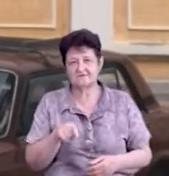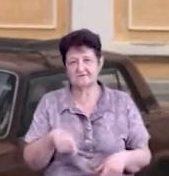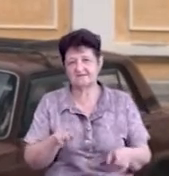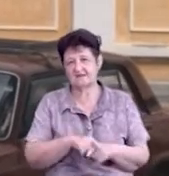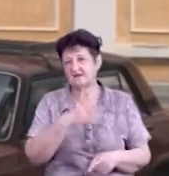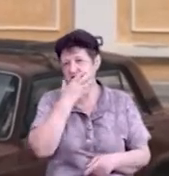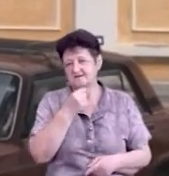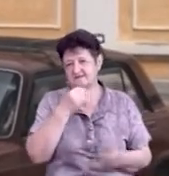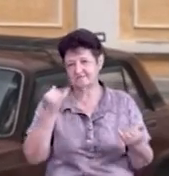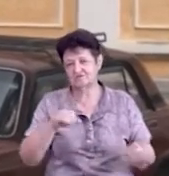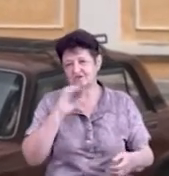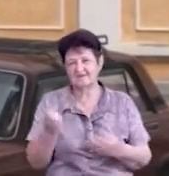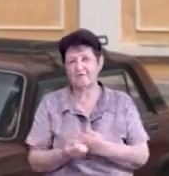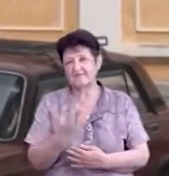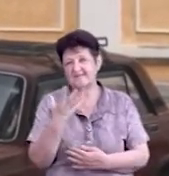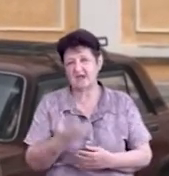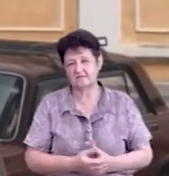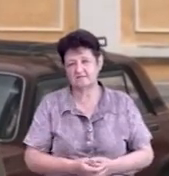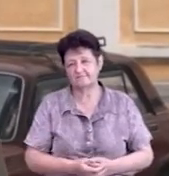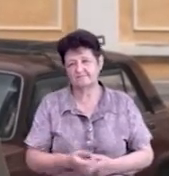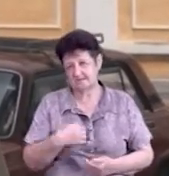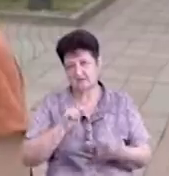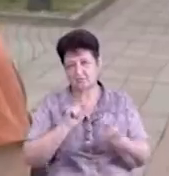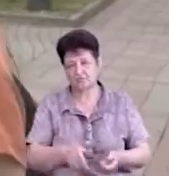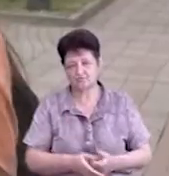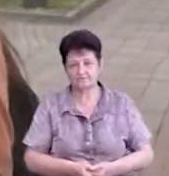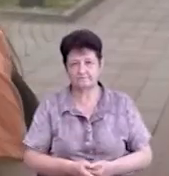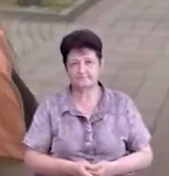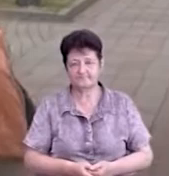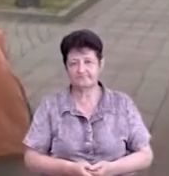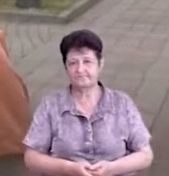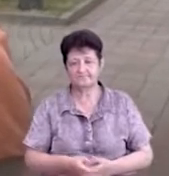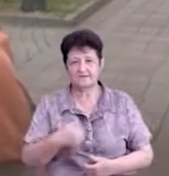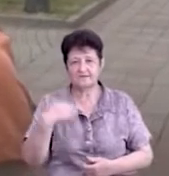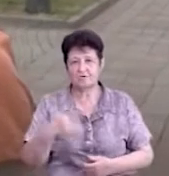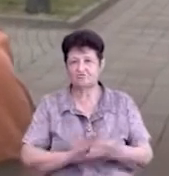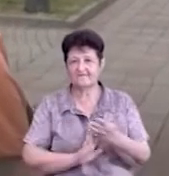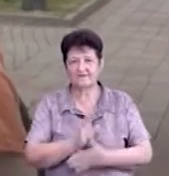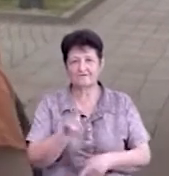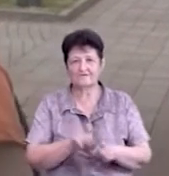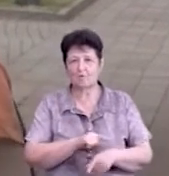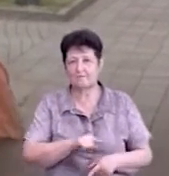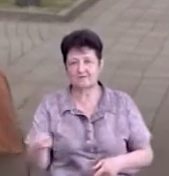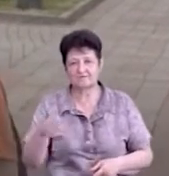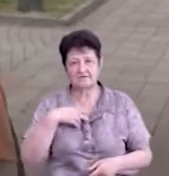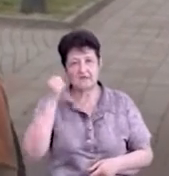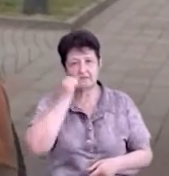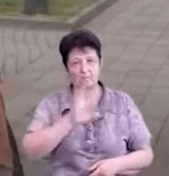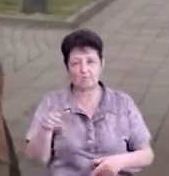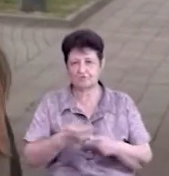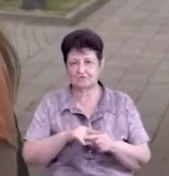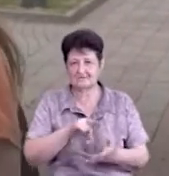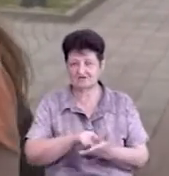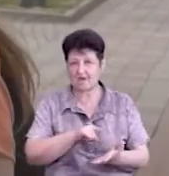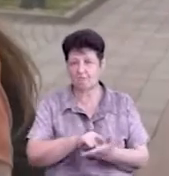хорошо вписывается этот фонтан, нет. Я как бы против. Знаєте, я вже виросла в такий період, що я не пам'ятаю цих жабок,